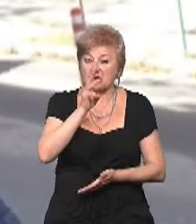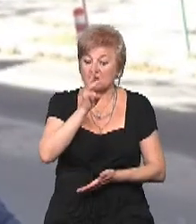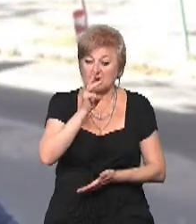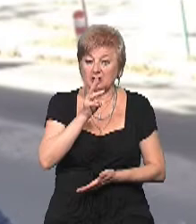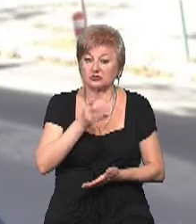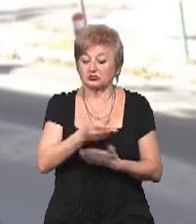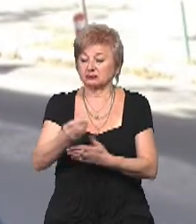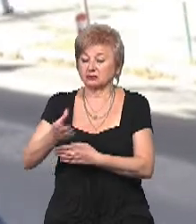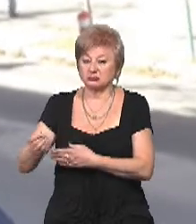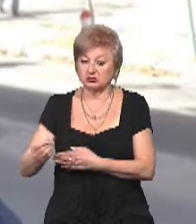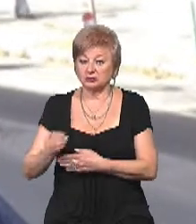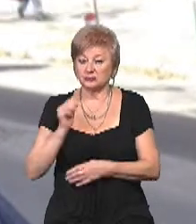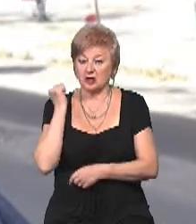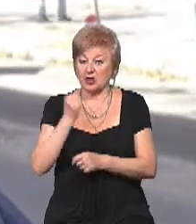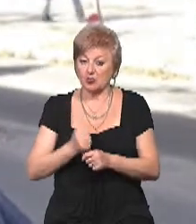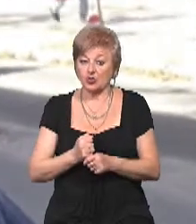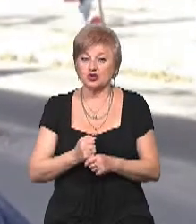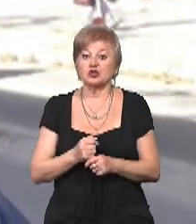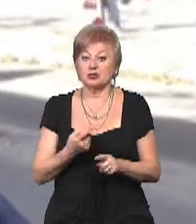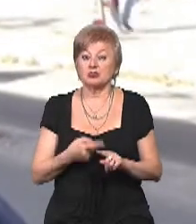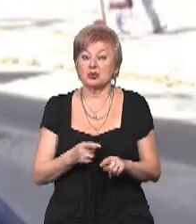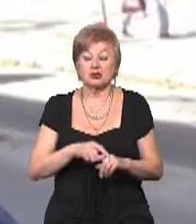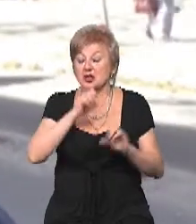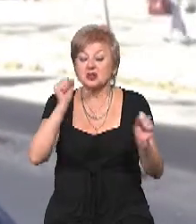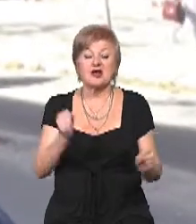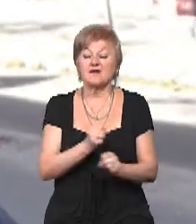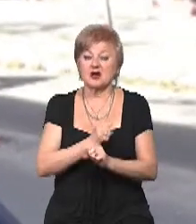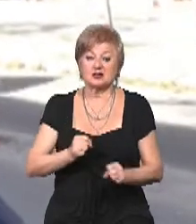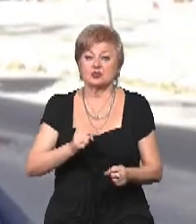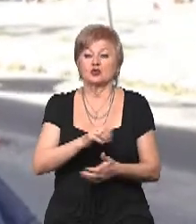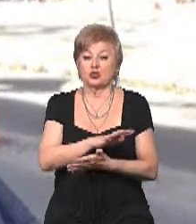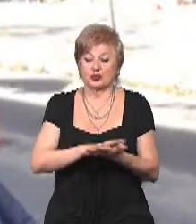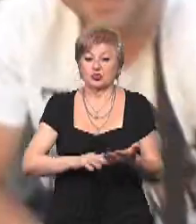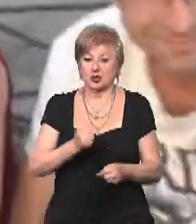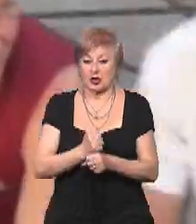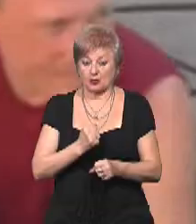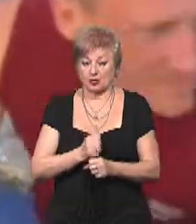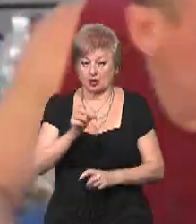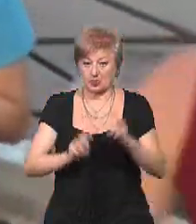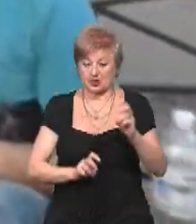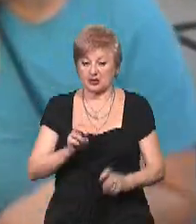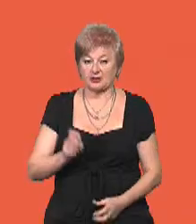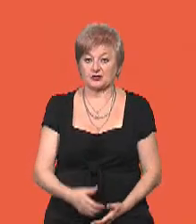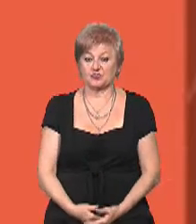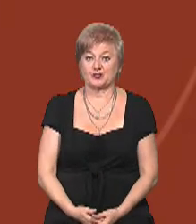працівникам підприємства, за рахунок чого стає неможливим працювати всьому підприємству.